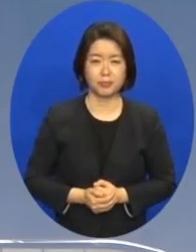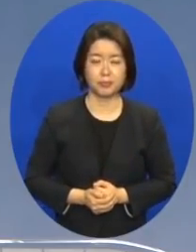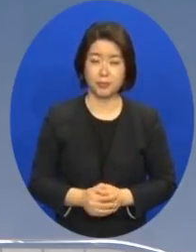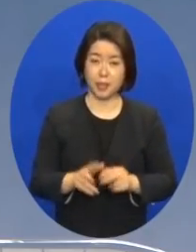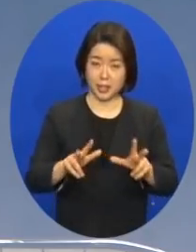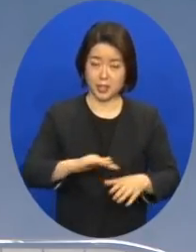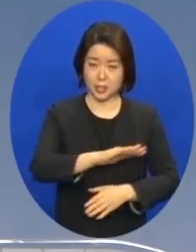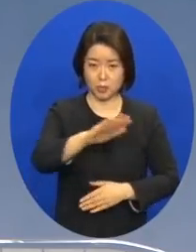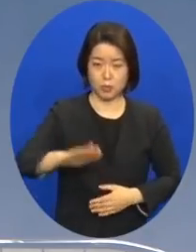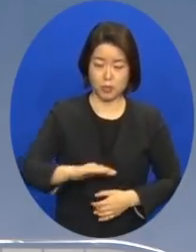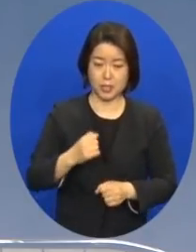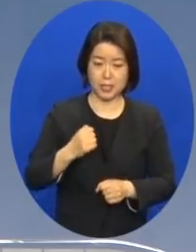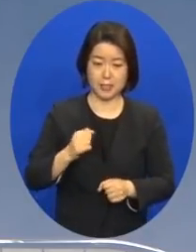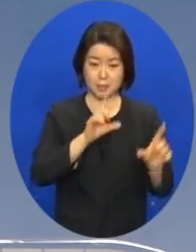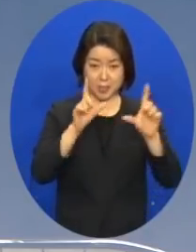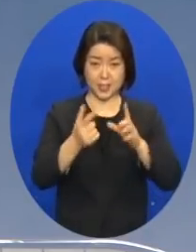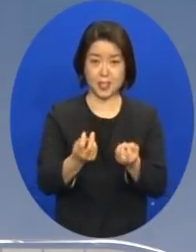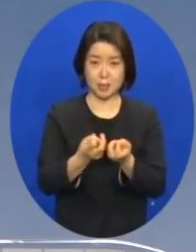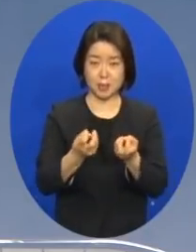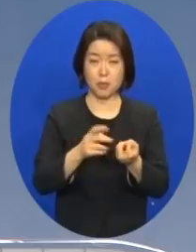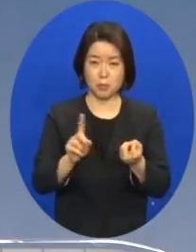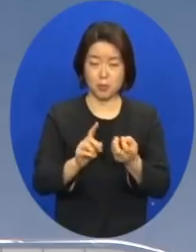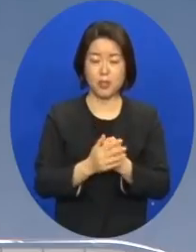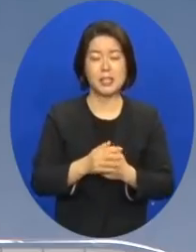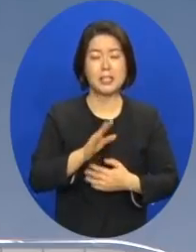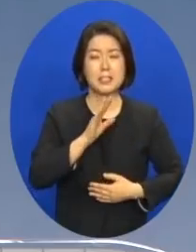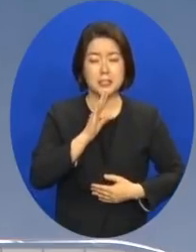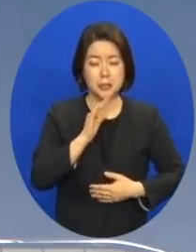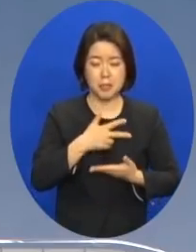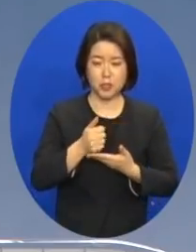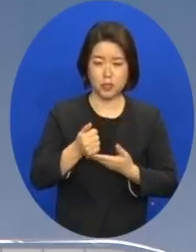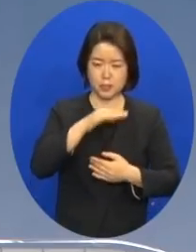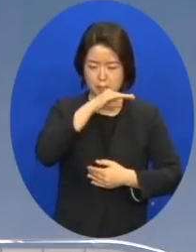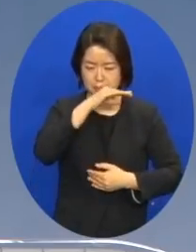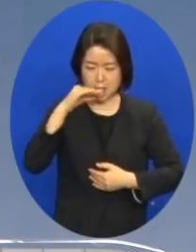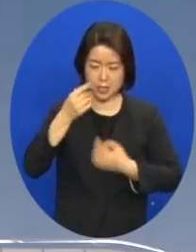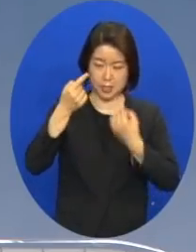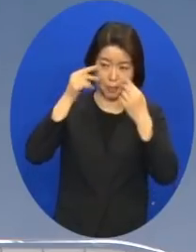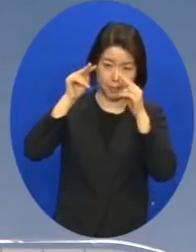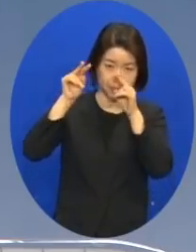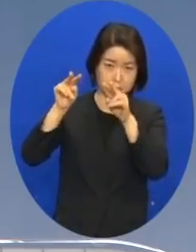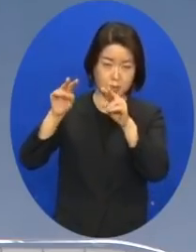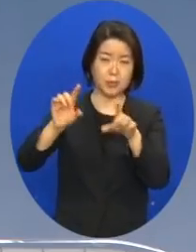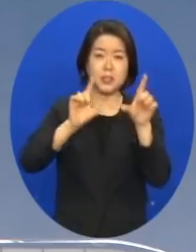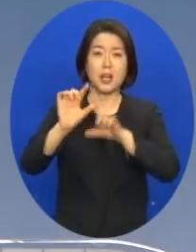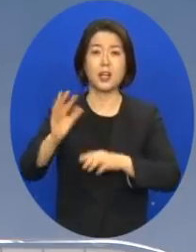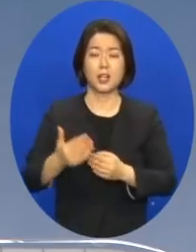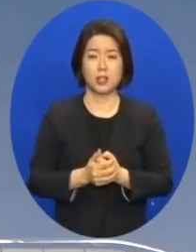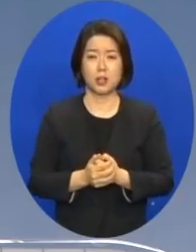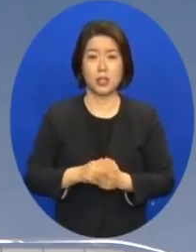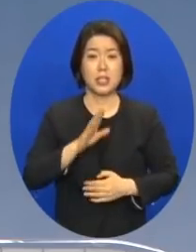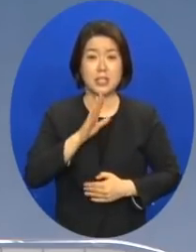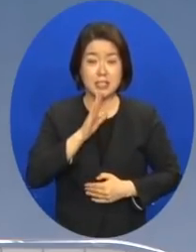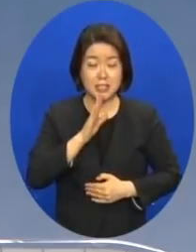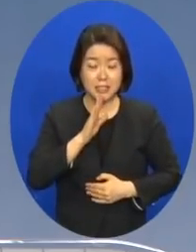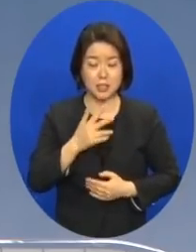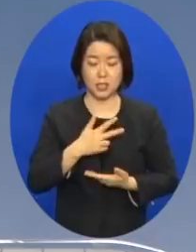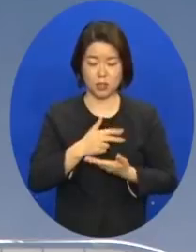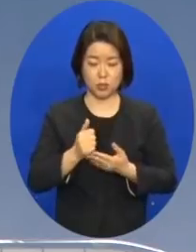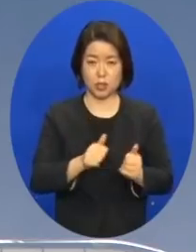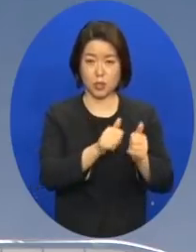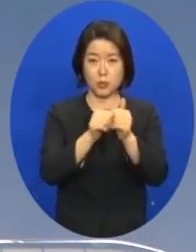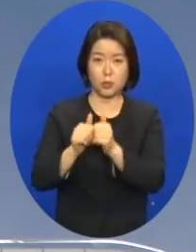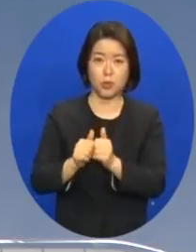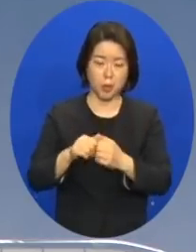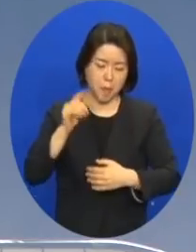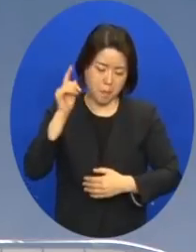지금 우리가 살 길은 정말 주님 똑바로 바라보고 사는 겁니다. 진짜 주님과 동행하고 매